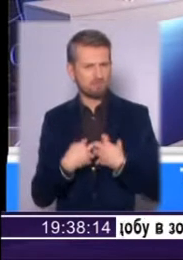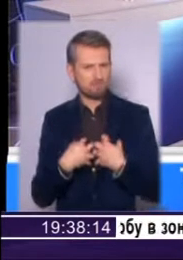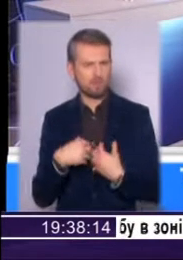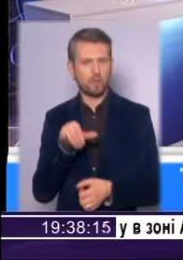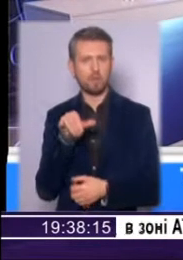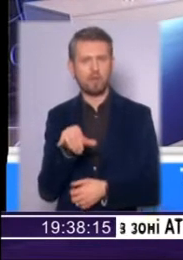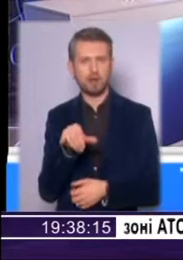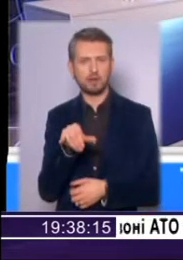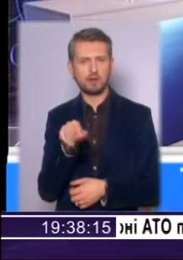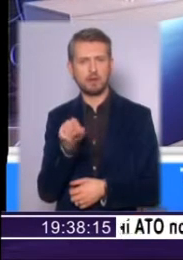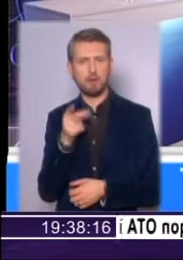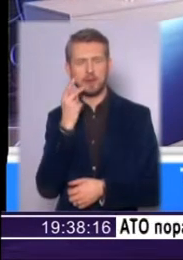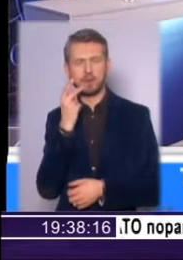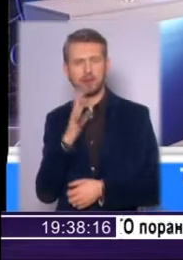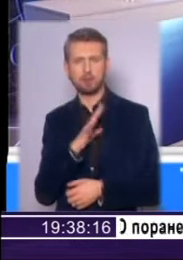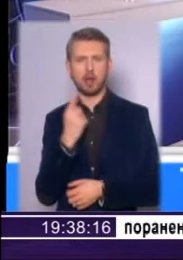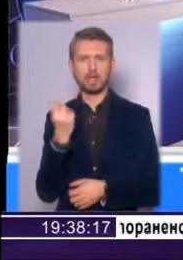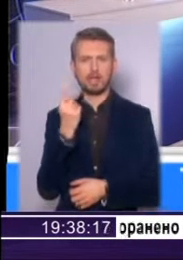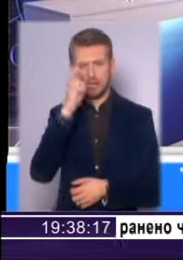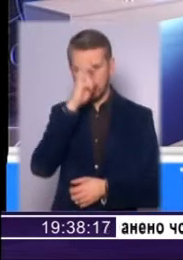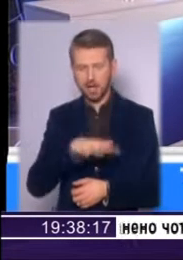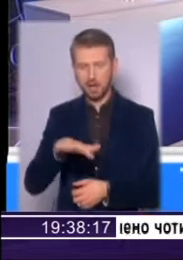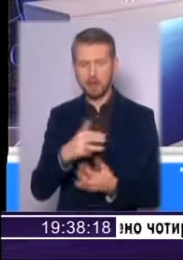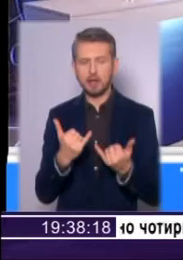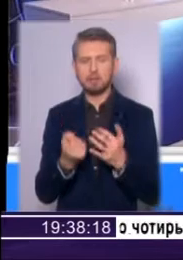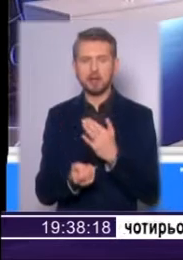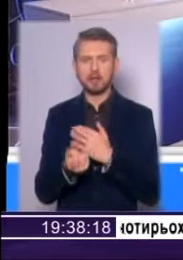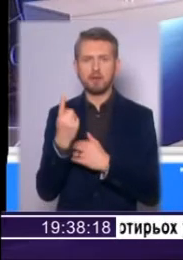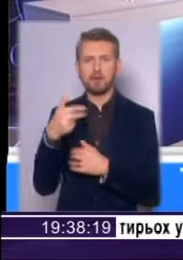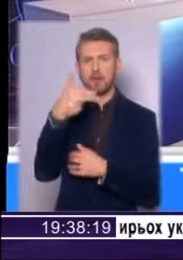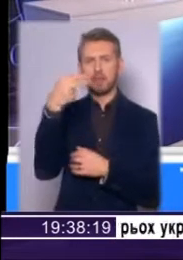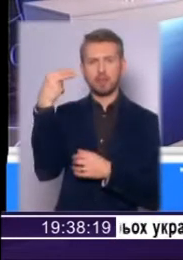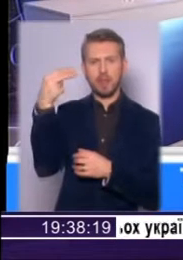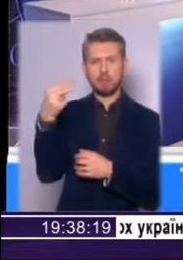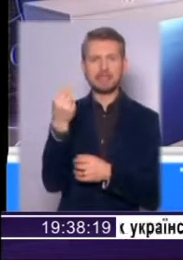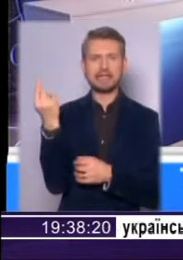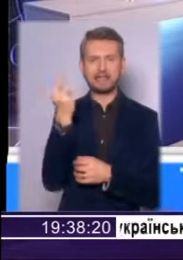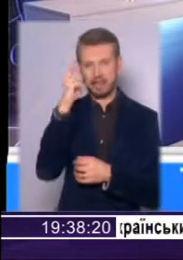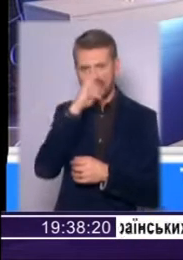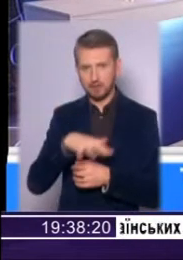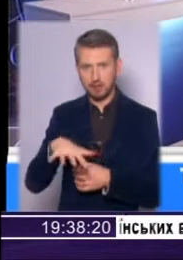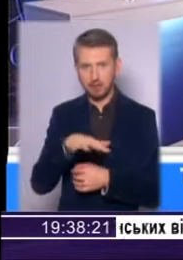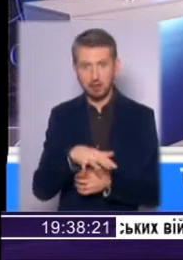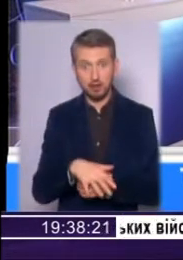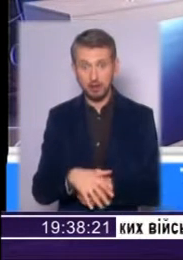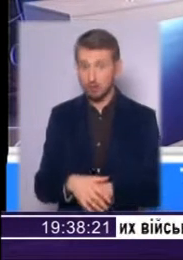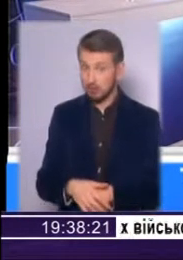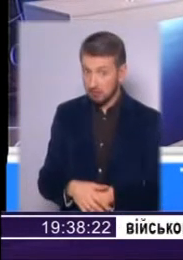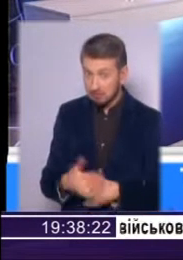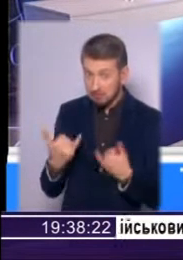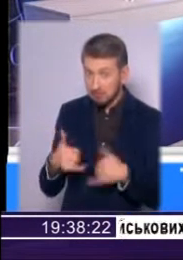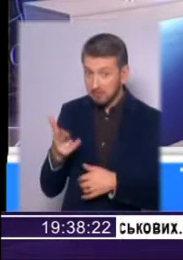там завжди була єдина країна, тепер з'явилась надпис «Єдина страна». Да?